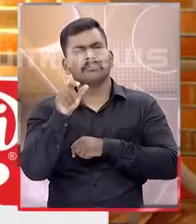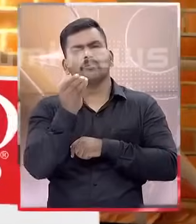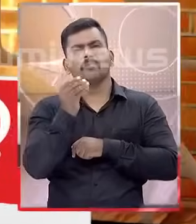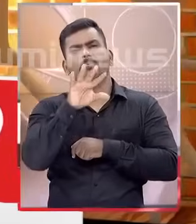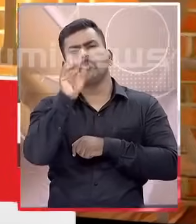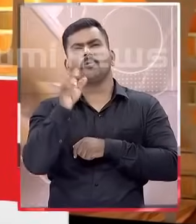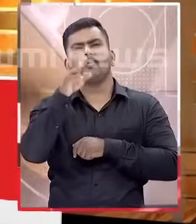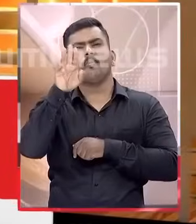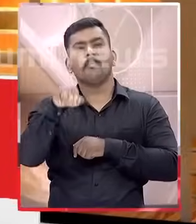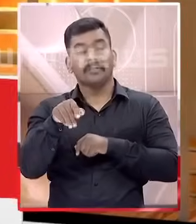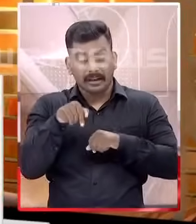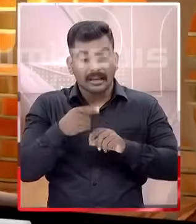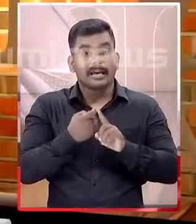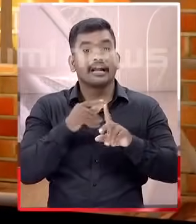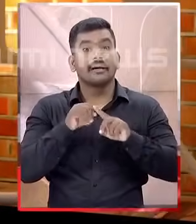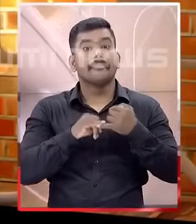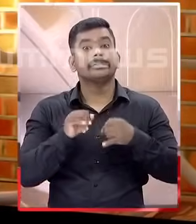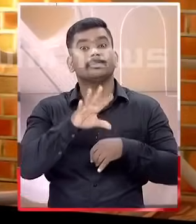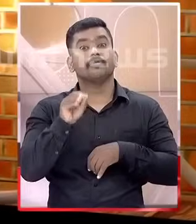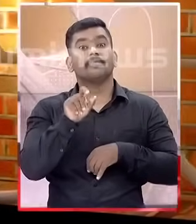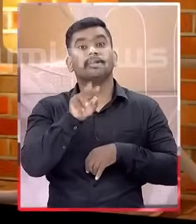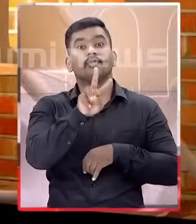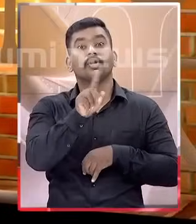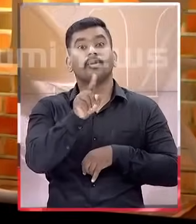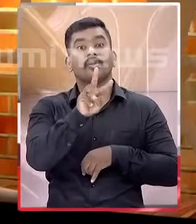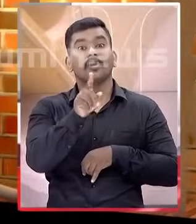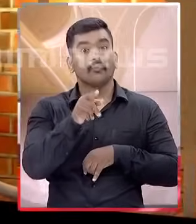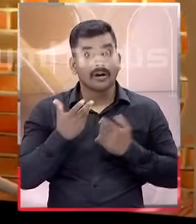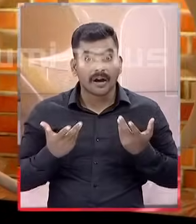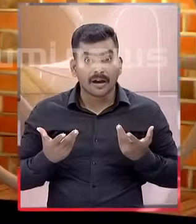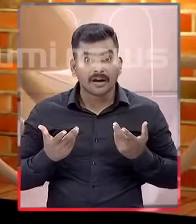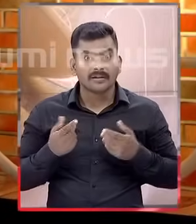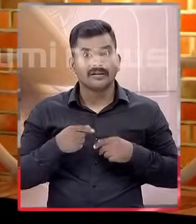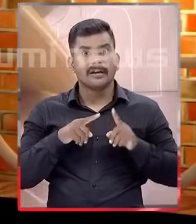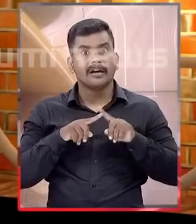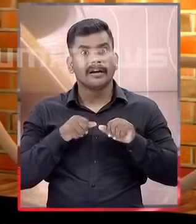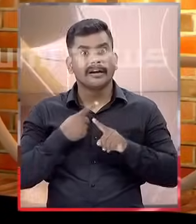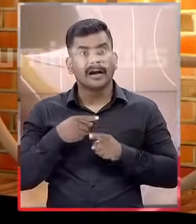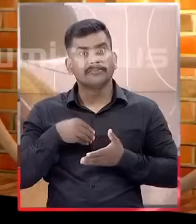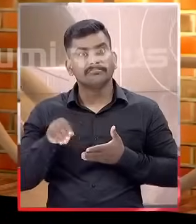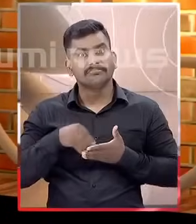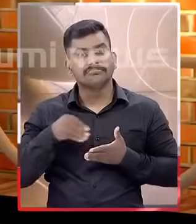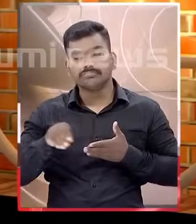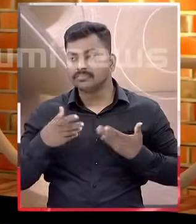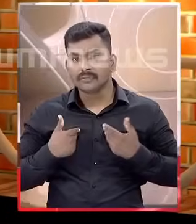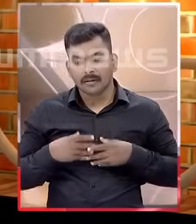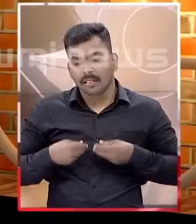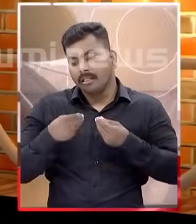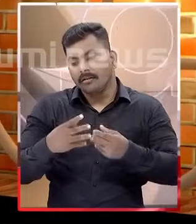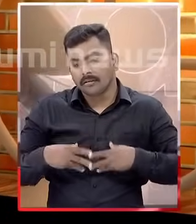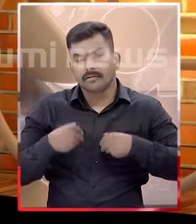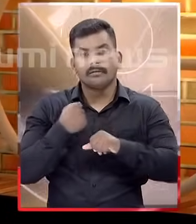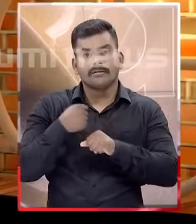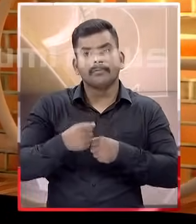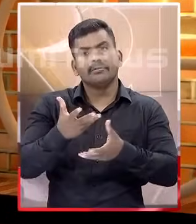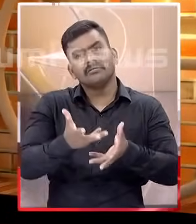ഏകദേശം 9, ഇവിടെ 21 നമ്പർ. എന്തിനാണ് നമ്മളിങ്ങനെ തീറ്റിപ്പോറ്റുന്നത്? എന്റെയും അങ്ങയുടെയും ഒക്കെ എത്രയോ ആളുകളുടെ ഈ നികുതി പണത്തിൽ നിന്നും